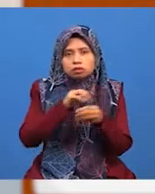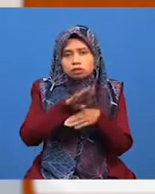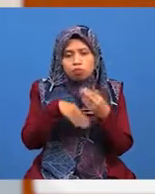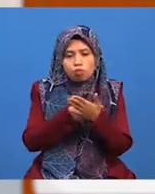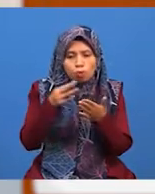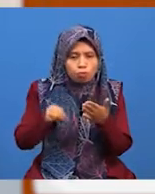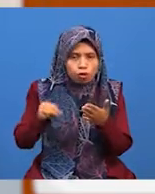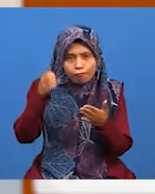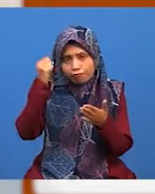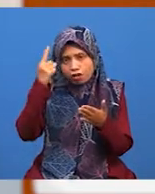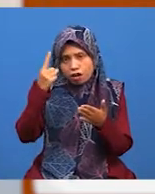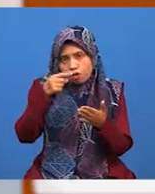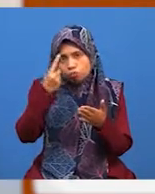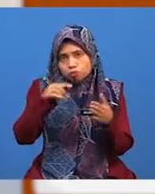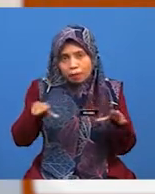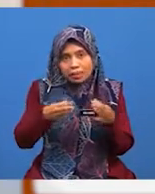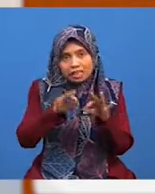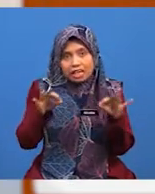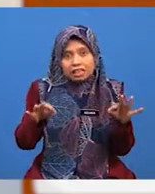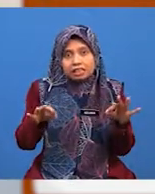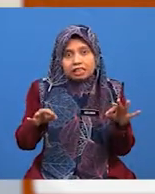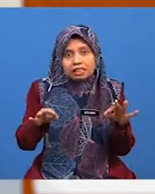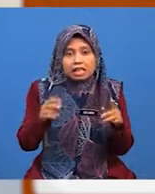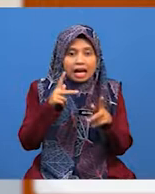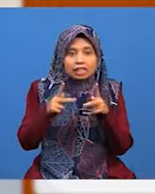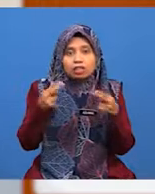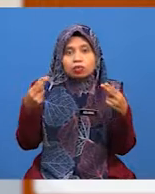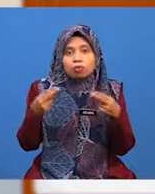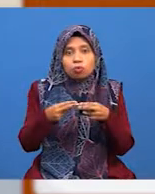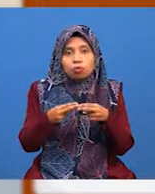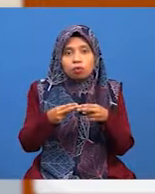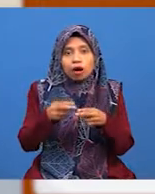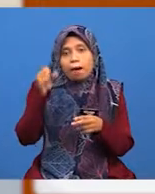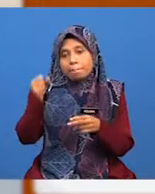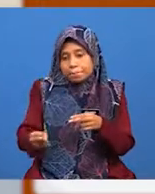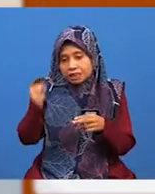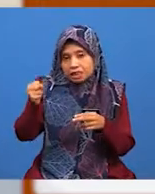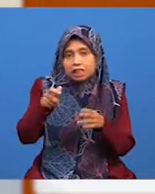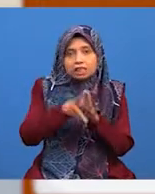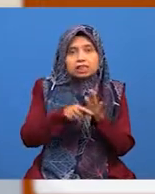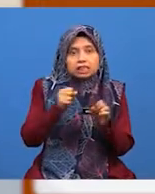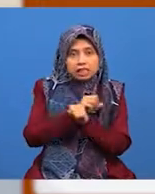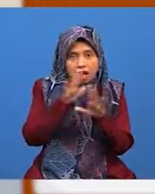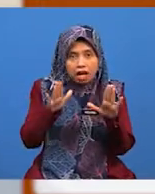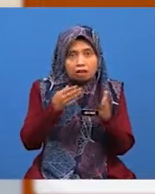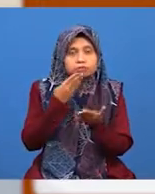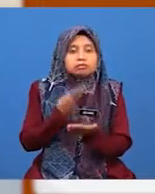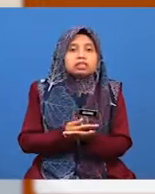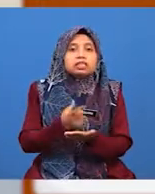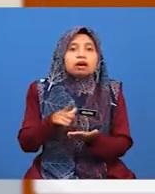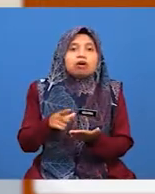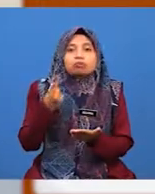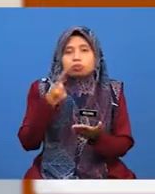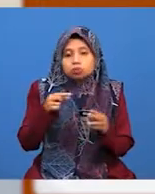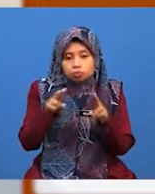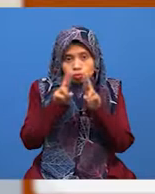jelas cara pembinaan ayat menggunakan kata hubung pancangan keterangan. Baiklah, untuk